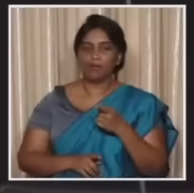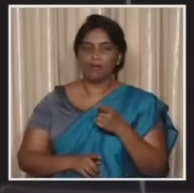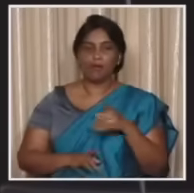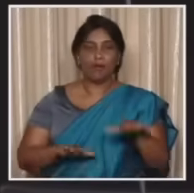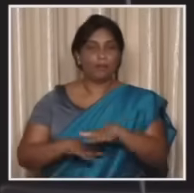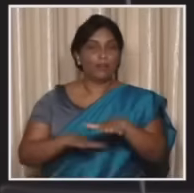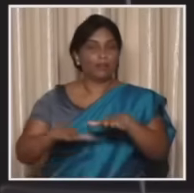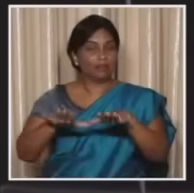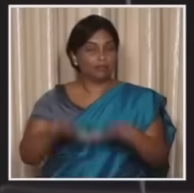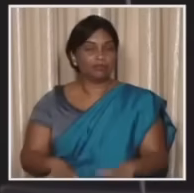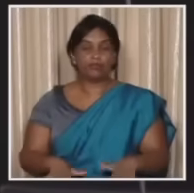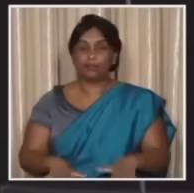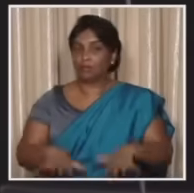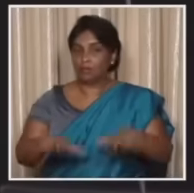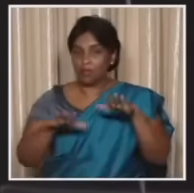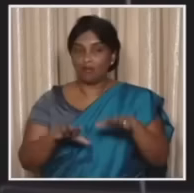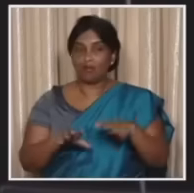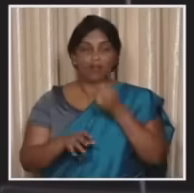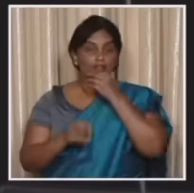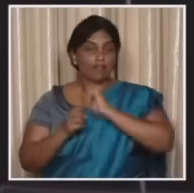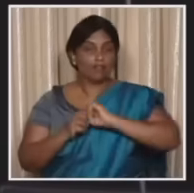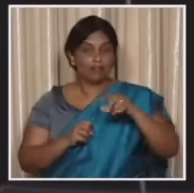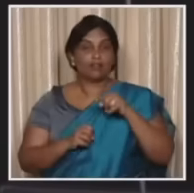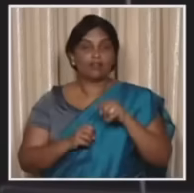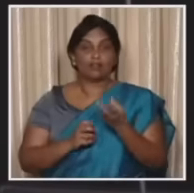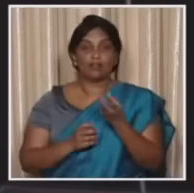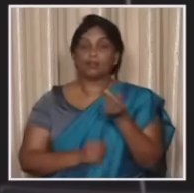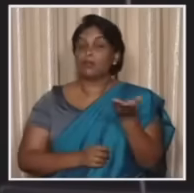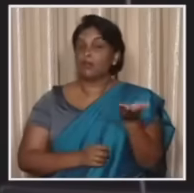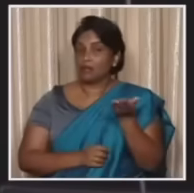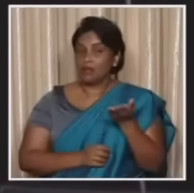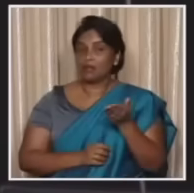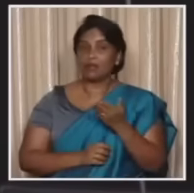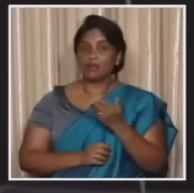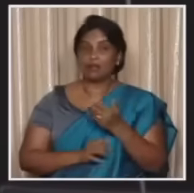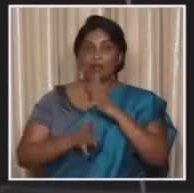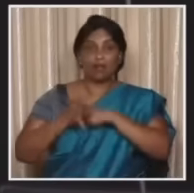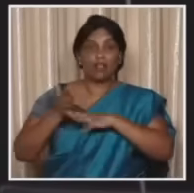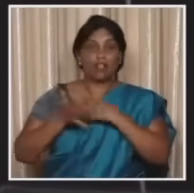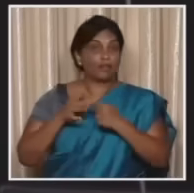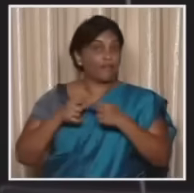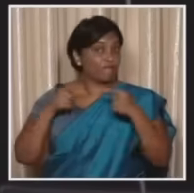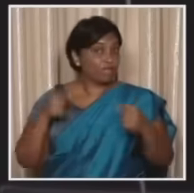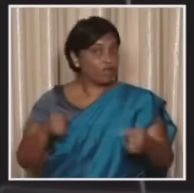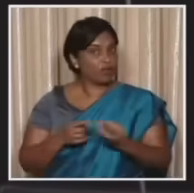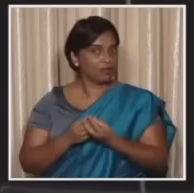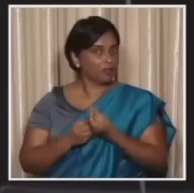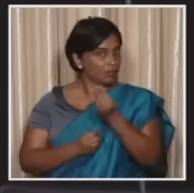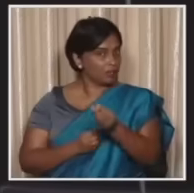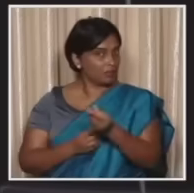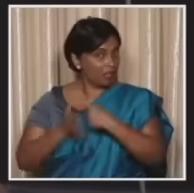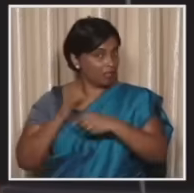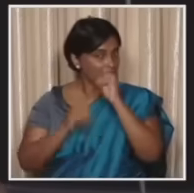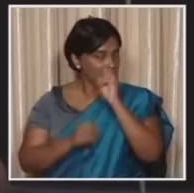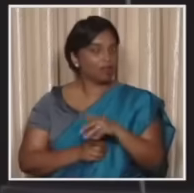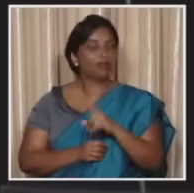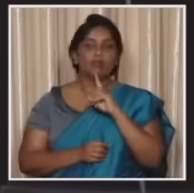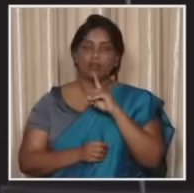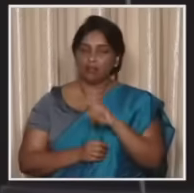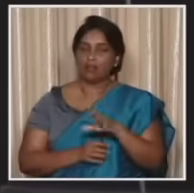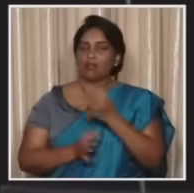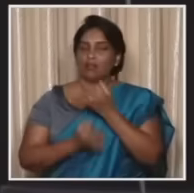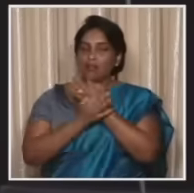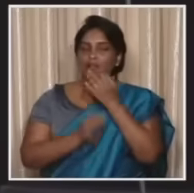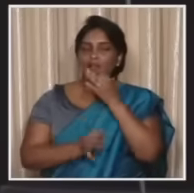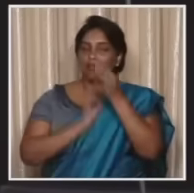පාග්බිම් ගොඩ කිරීමේ අධිකාරිය පොම්පාගාර ටික හදන්න සල්ලි ඉල්ල ගත්තේ ආයවැයට විරුද්ධව ඡන්ද දෙනවා කියලා. ඉතින් ඒ නිසා මේ වගේ